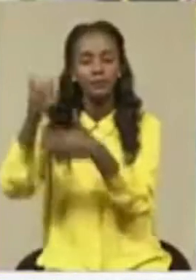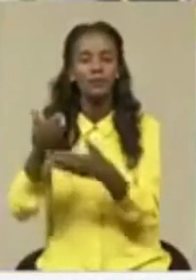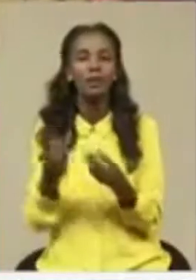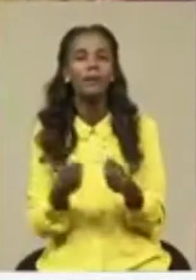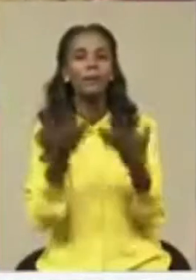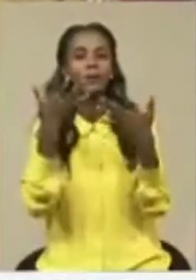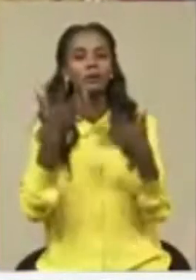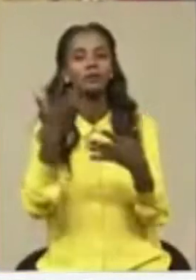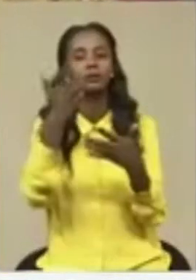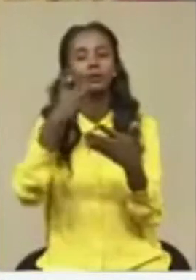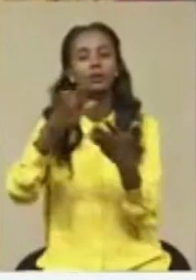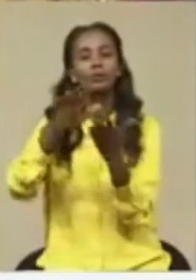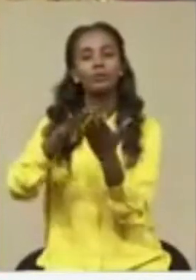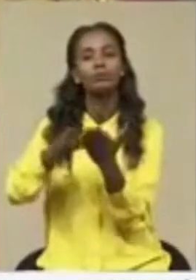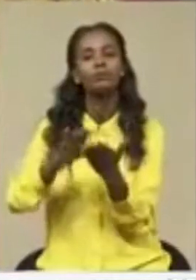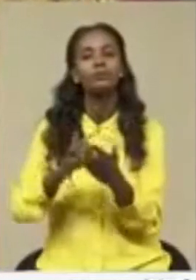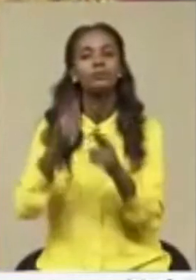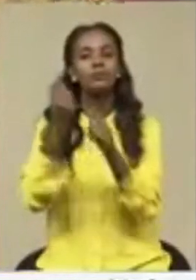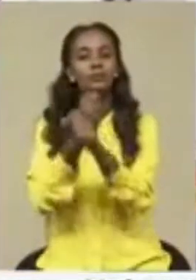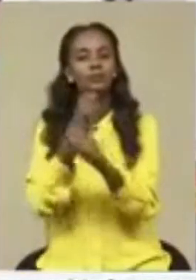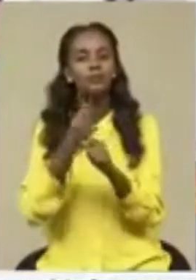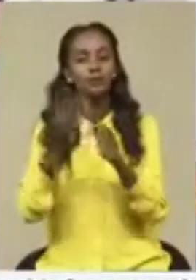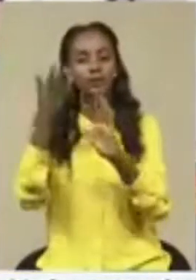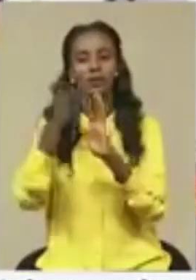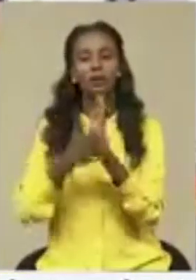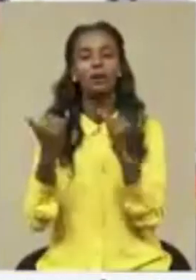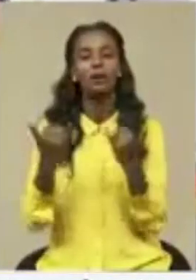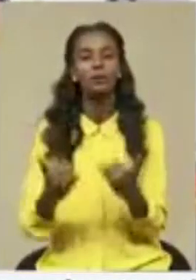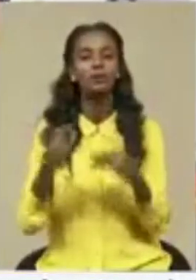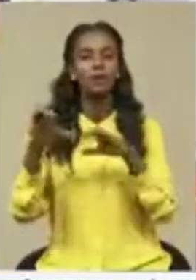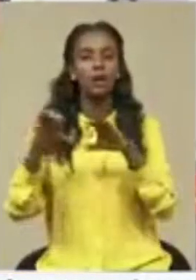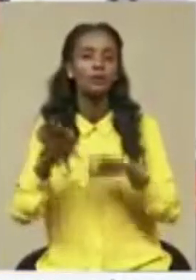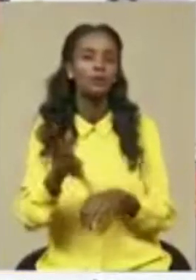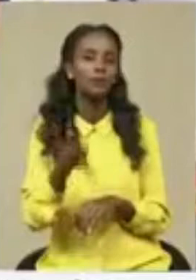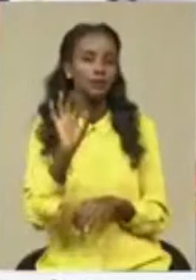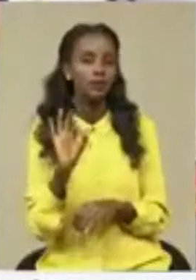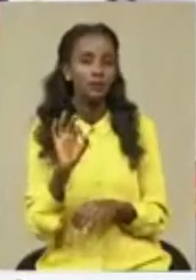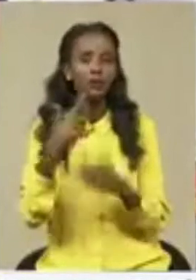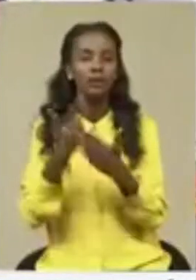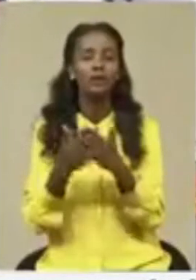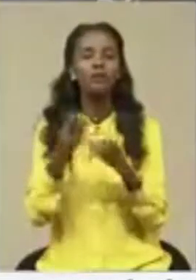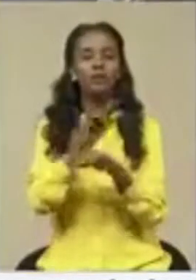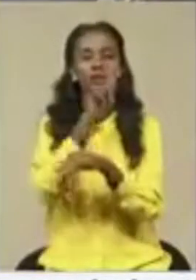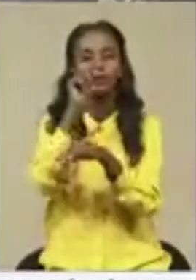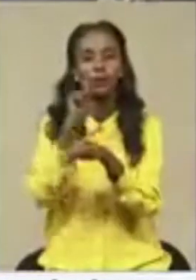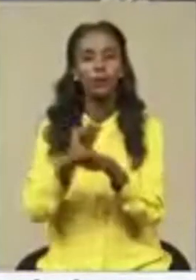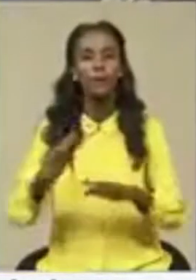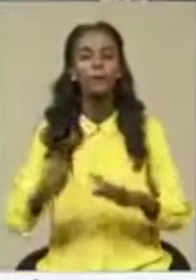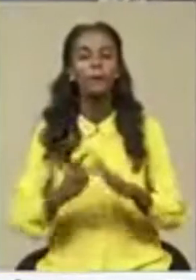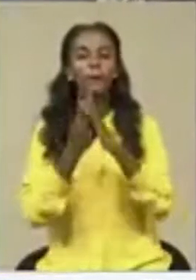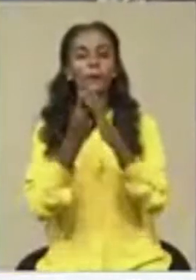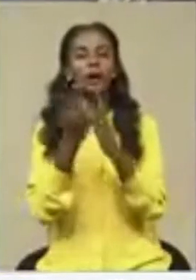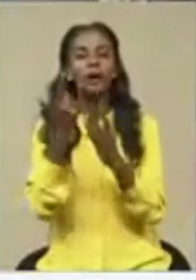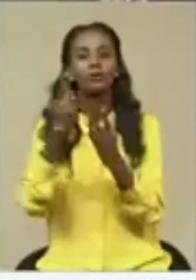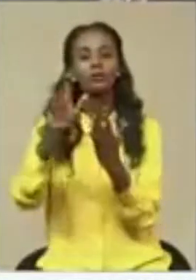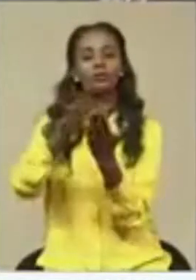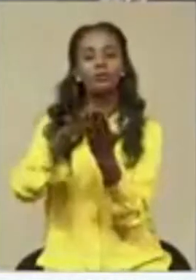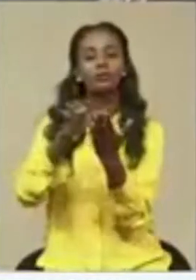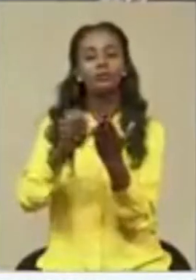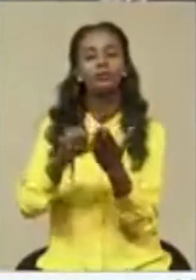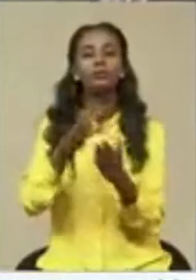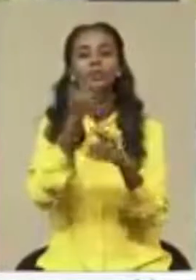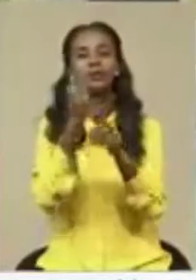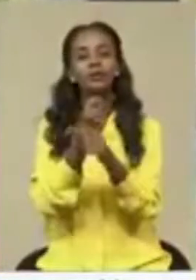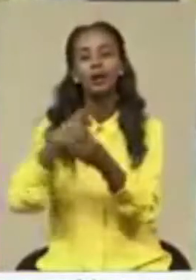የአረንጓዴ አሻራ ተግባራትን አከናውኗል፣ አሁንም እያከናወነ ይገኛል። ይህም እንደ ተቋም የጀመርነው የአረንጓዴ አሻራ ተግባራ